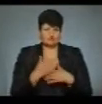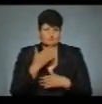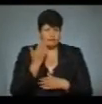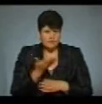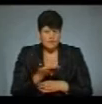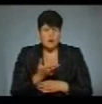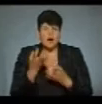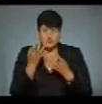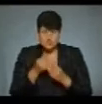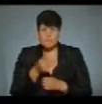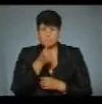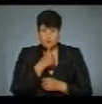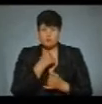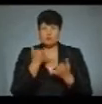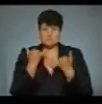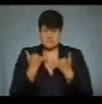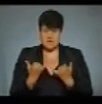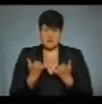ще й пробують зараз